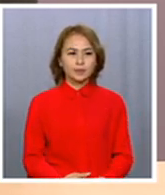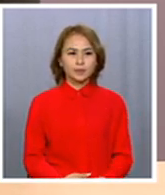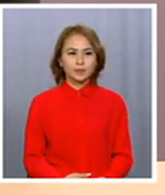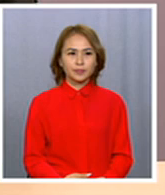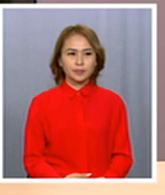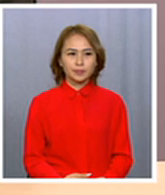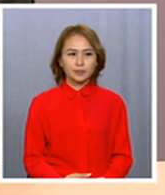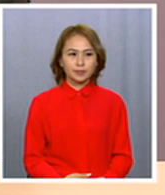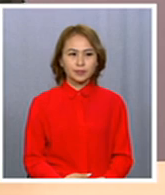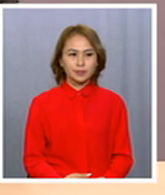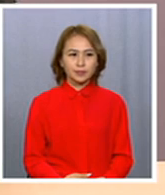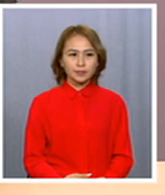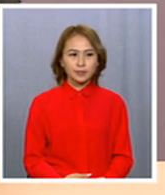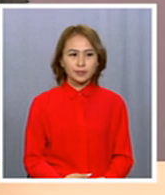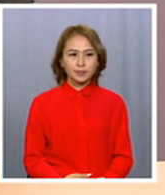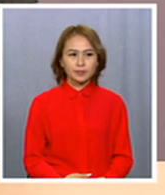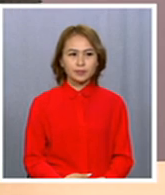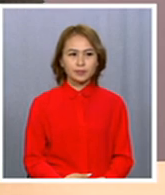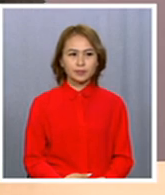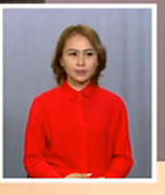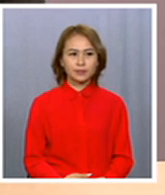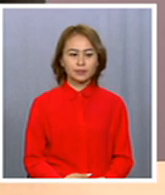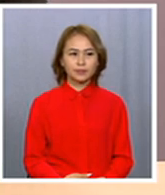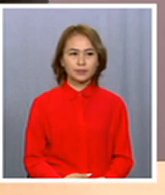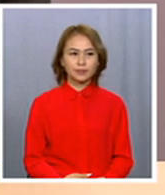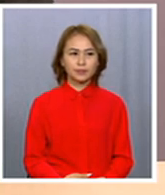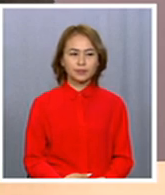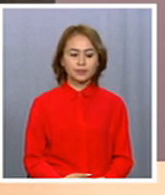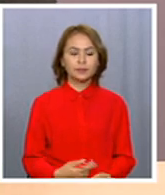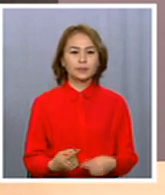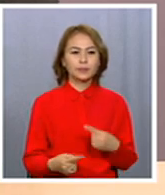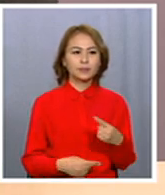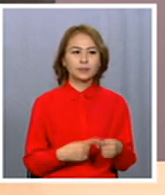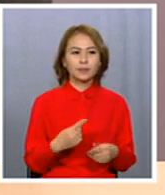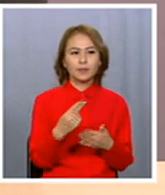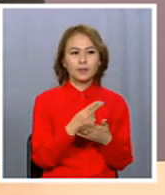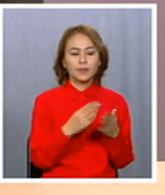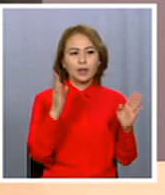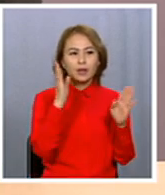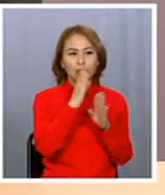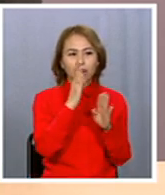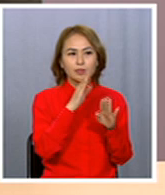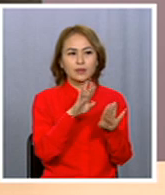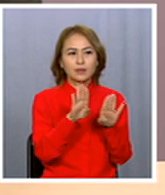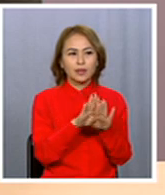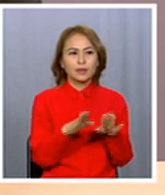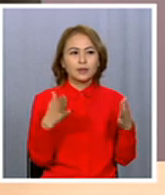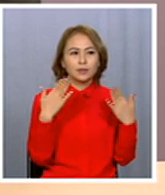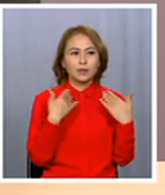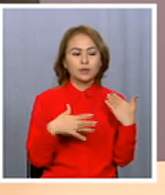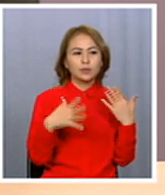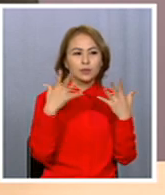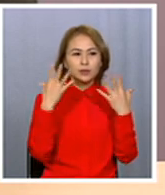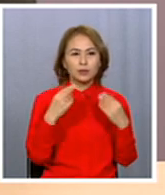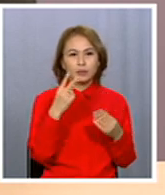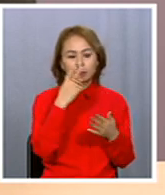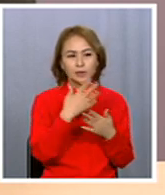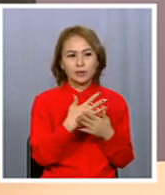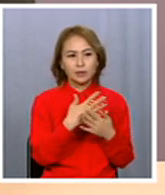Әрине жоқ, бұл ақиқат пікір. Келесі пікір – суретте табиғат аясындағы демалыс